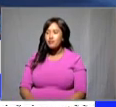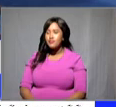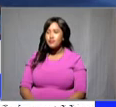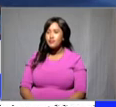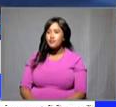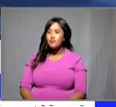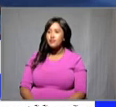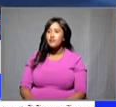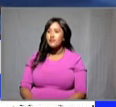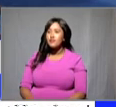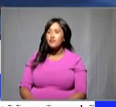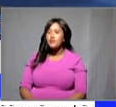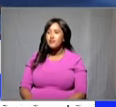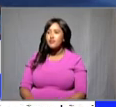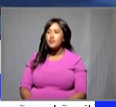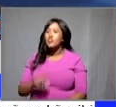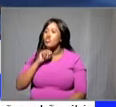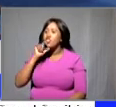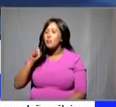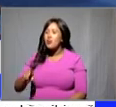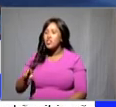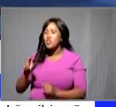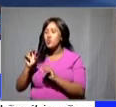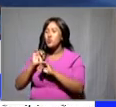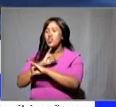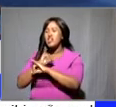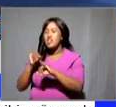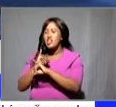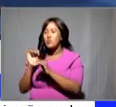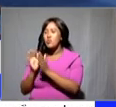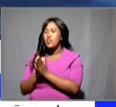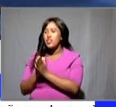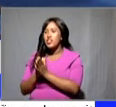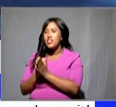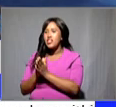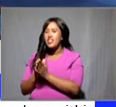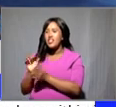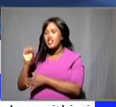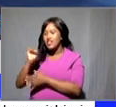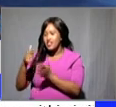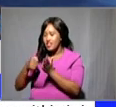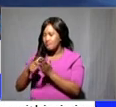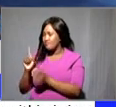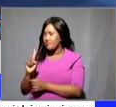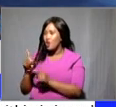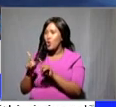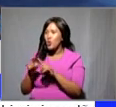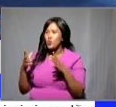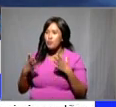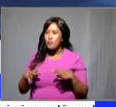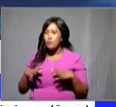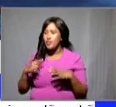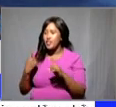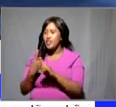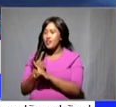haya ndauga atiriri to nginya adu methambe na nyamu ino turaiga sanitizer ginya aria me kundu